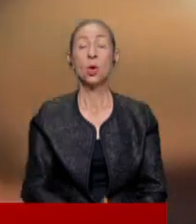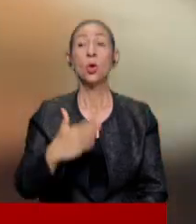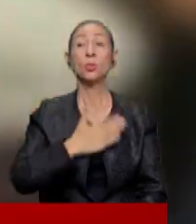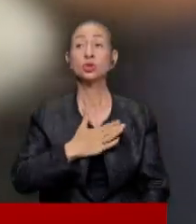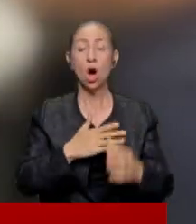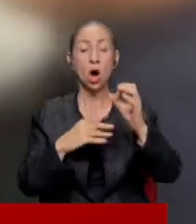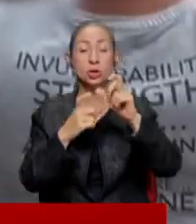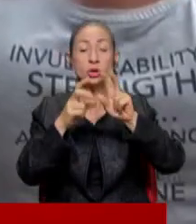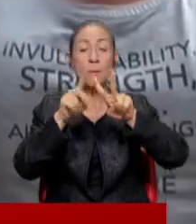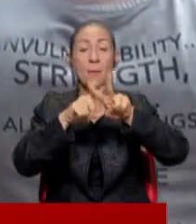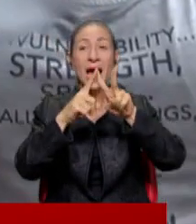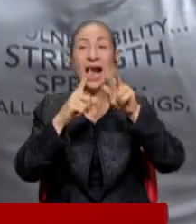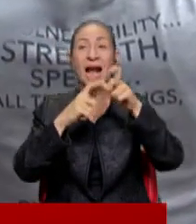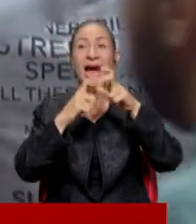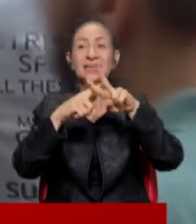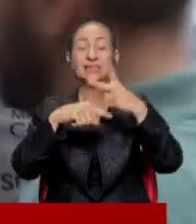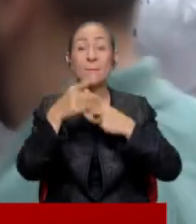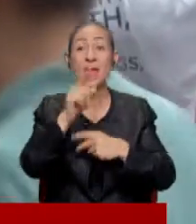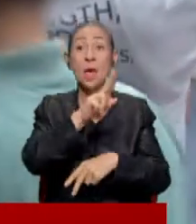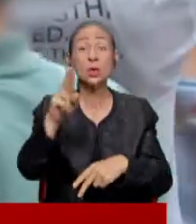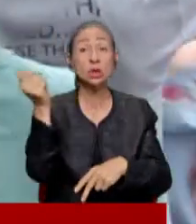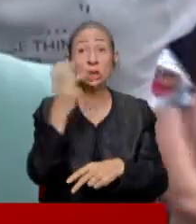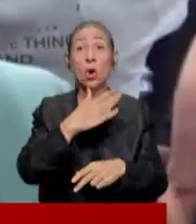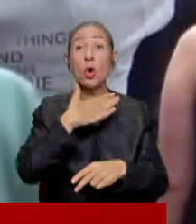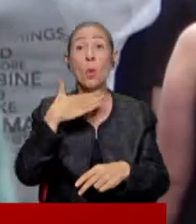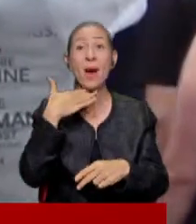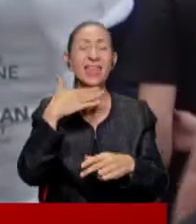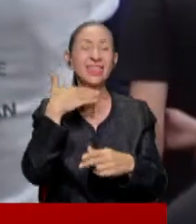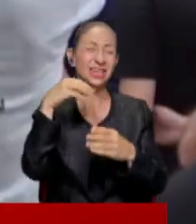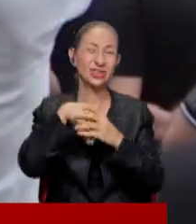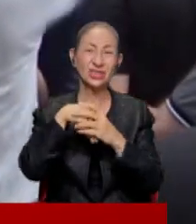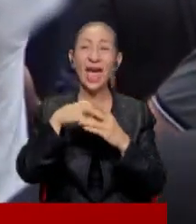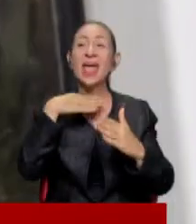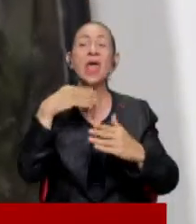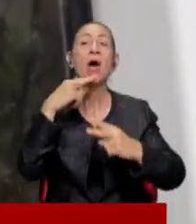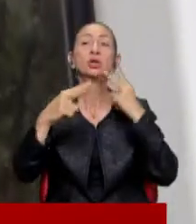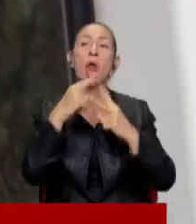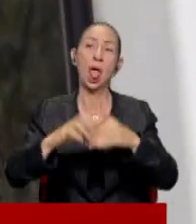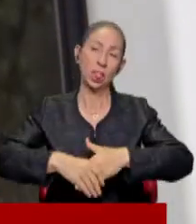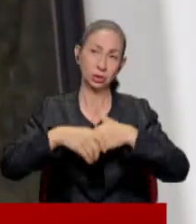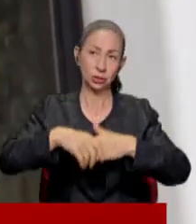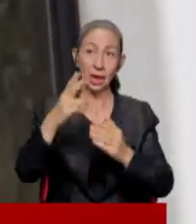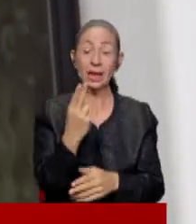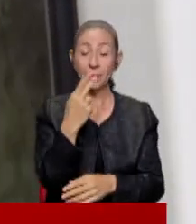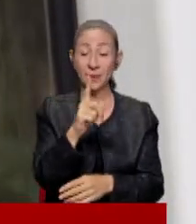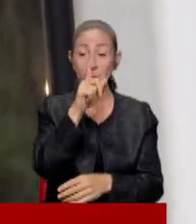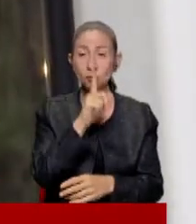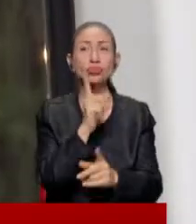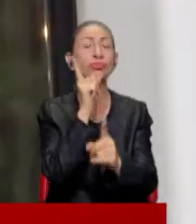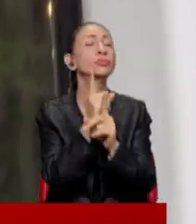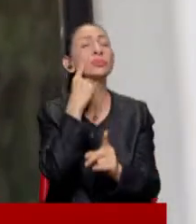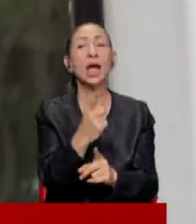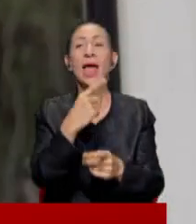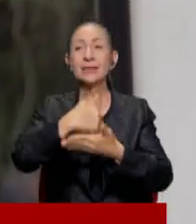Bursa'nın Osman Gazi ilçesinde 1700 kişi kurbanlık için bir et restoranıyla anlaştı. 7100 lira